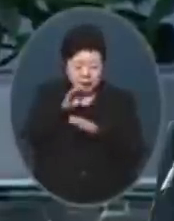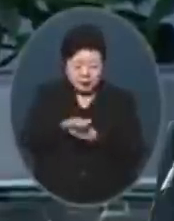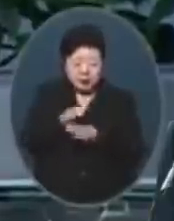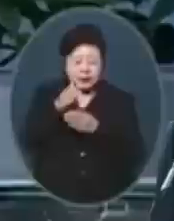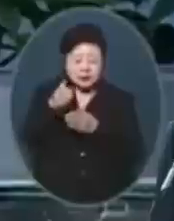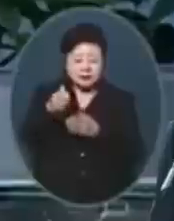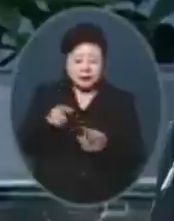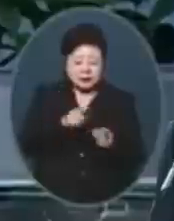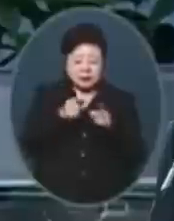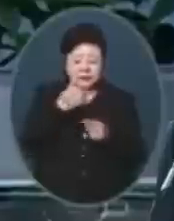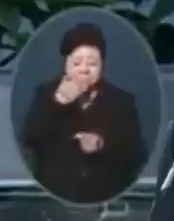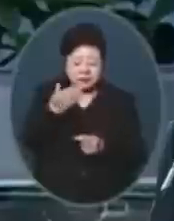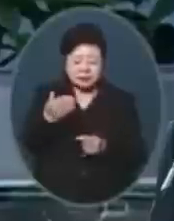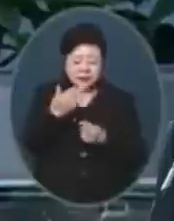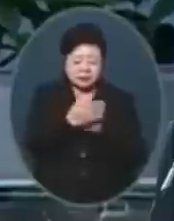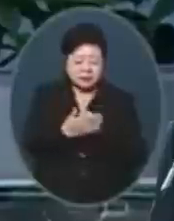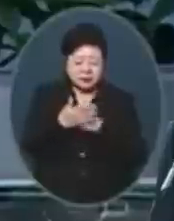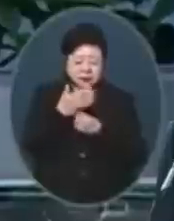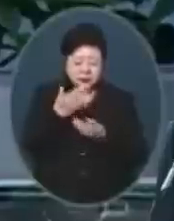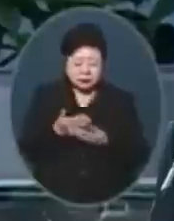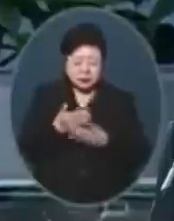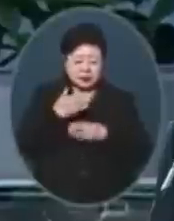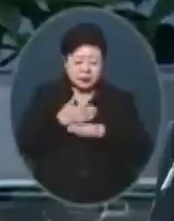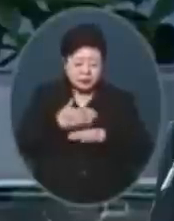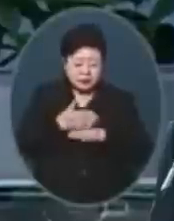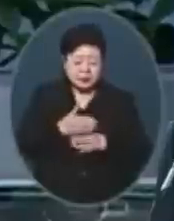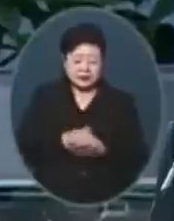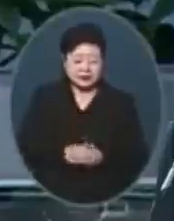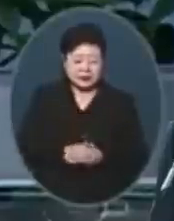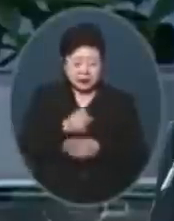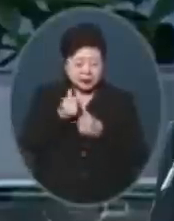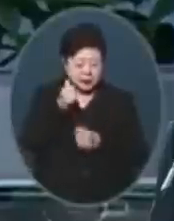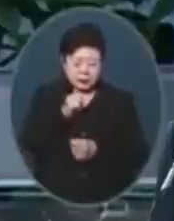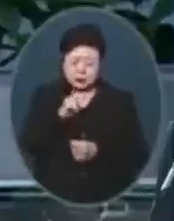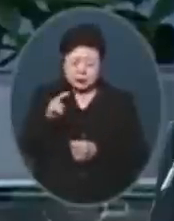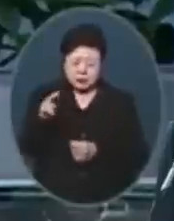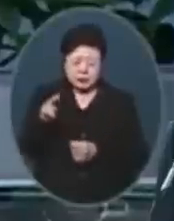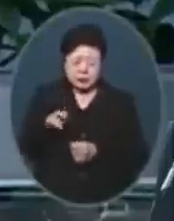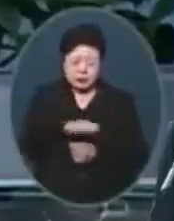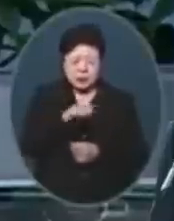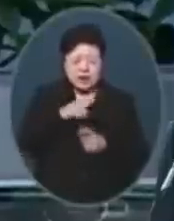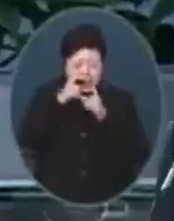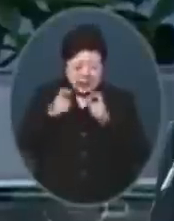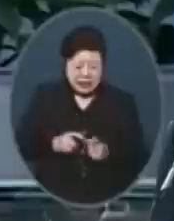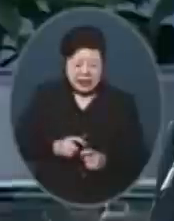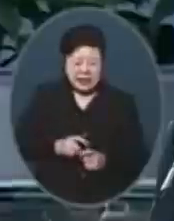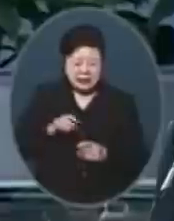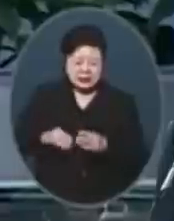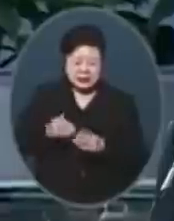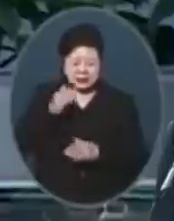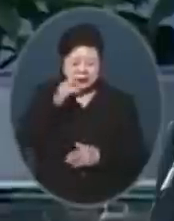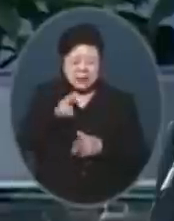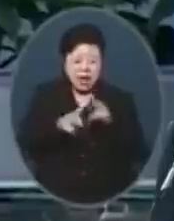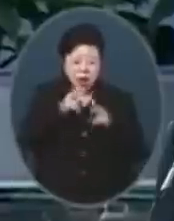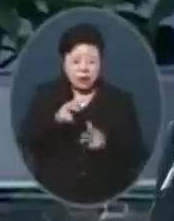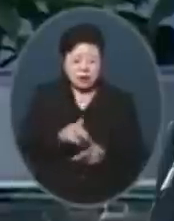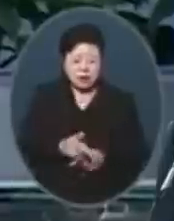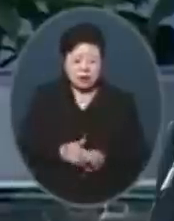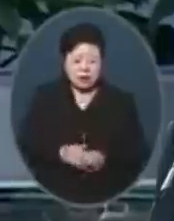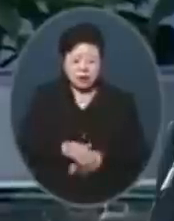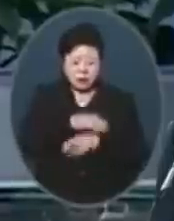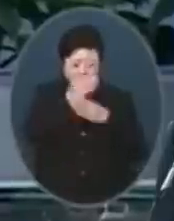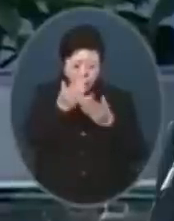예배드리며 살 수 있는 우리가 되어주셔서 감사합니다. 하나님 아버지여, 우리 개인 가정 생활 자녀 사업 모두